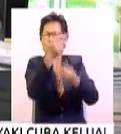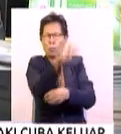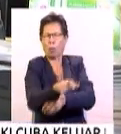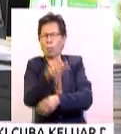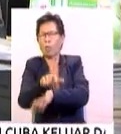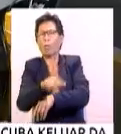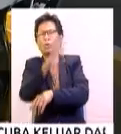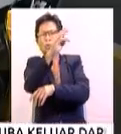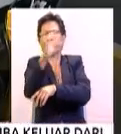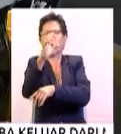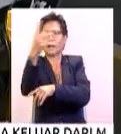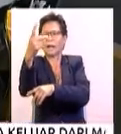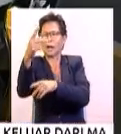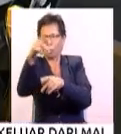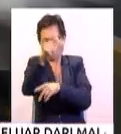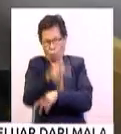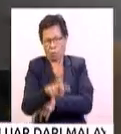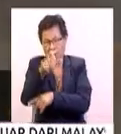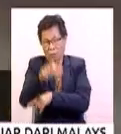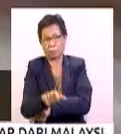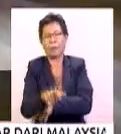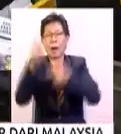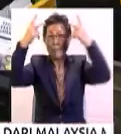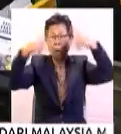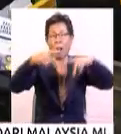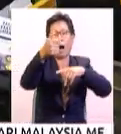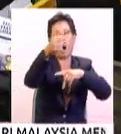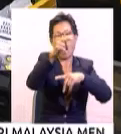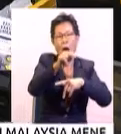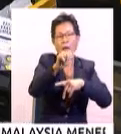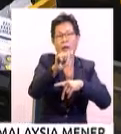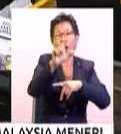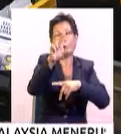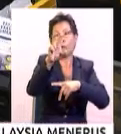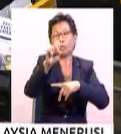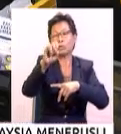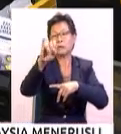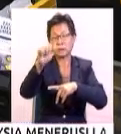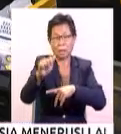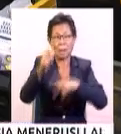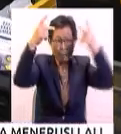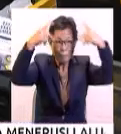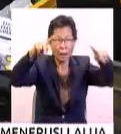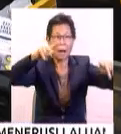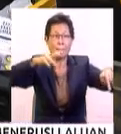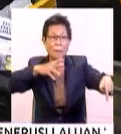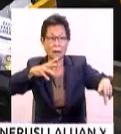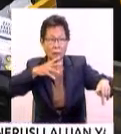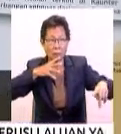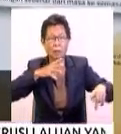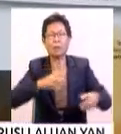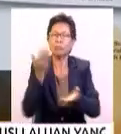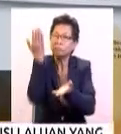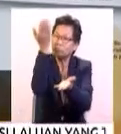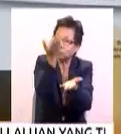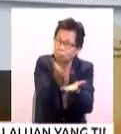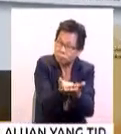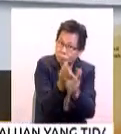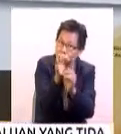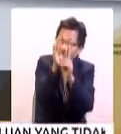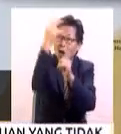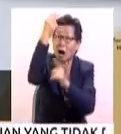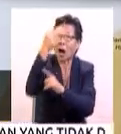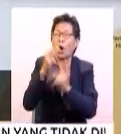mencecah 700 ribu orang. Menurut pengarah Andalusia Travel and Tours, Ida Rizwana Idris, selain menawarkan pakej